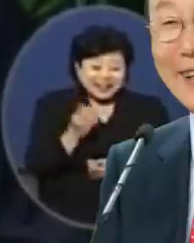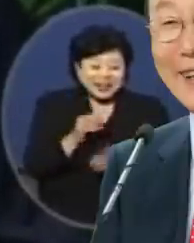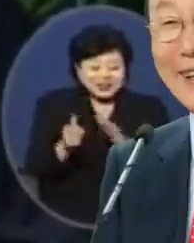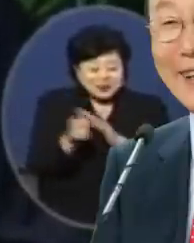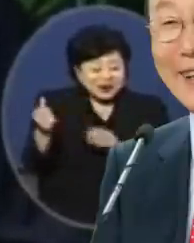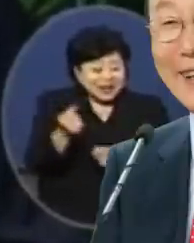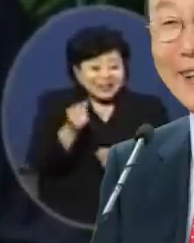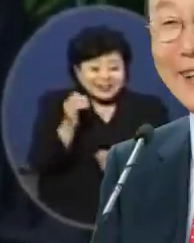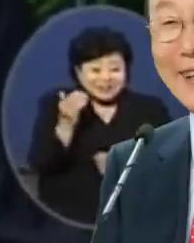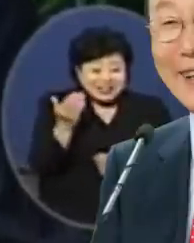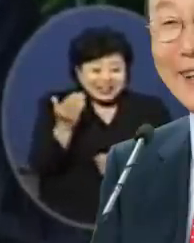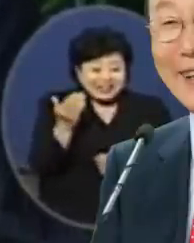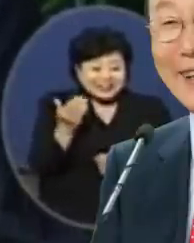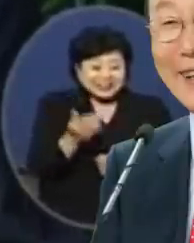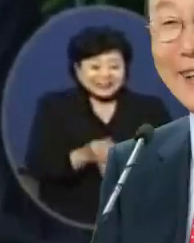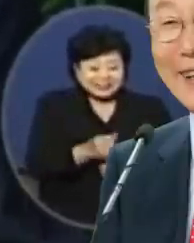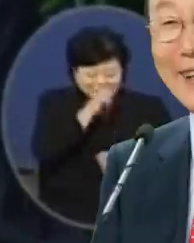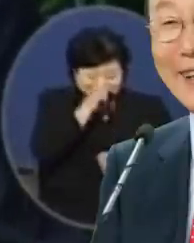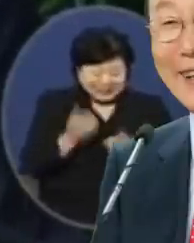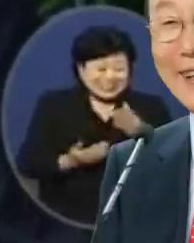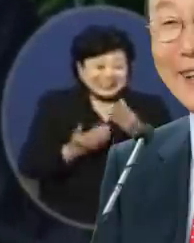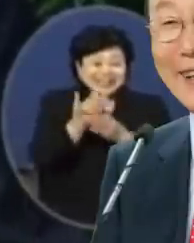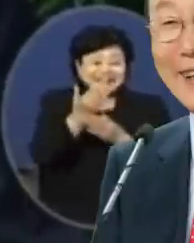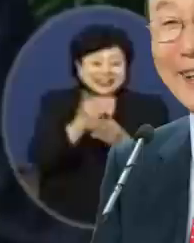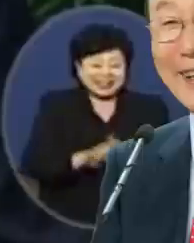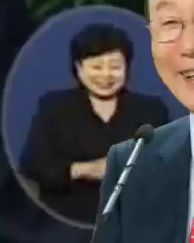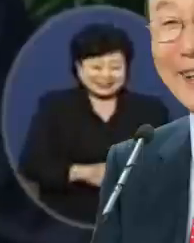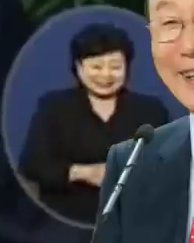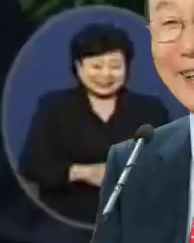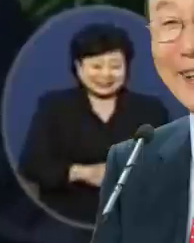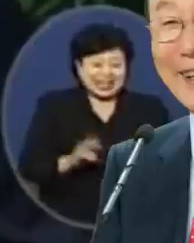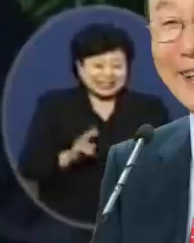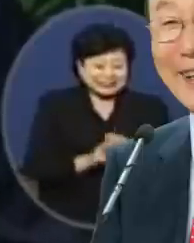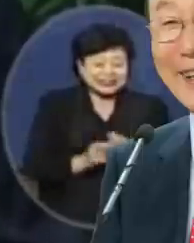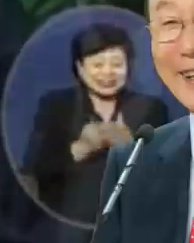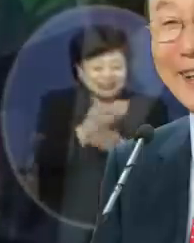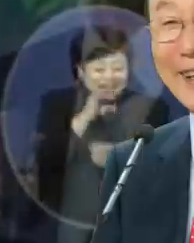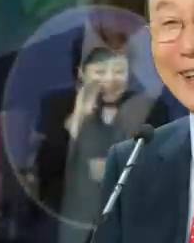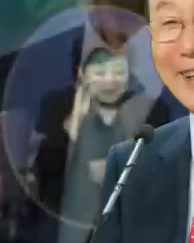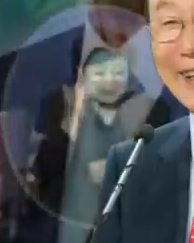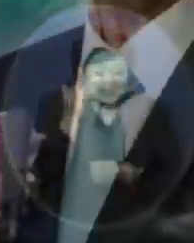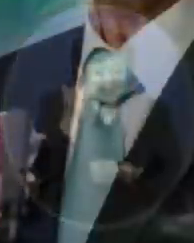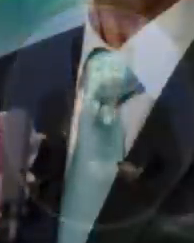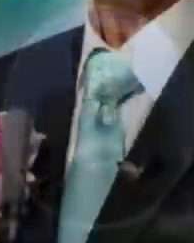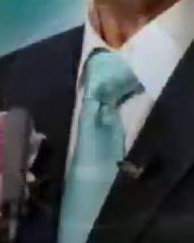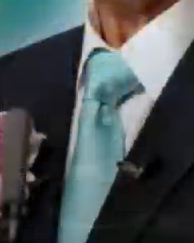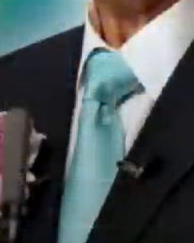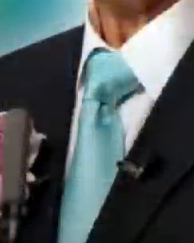소망을 갖게 된 것입니다. 좋은 일이 일어납니다. 기적이 일어나게 되는 것입니다.